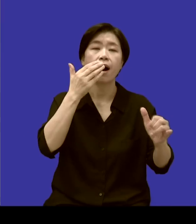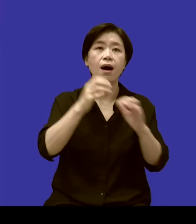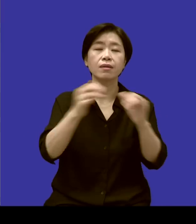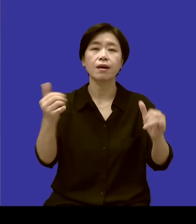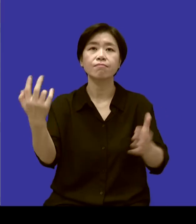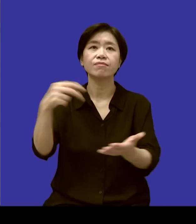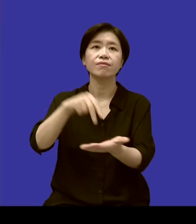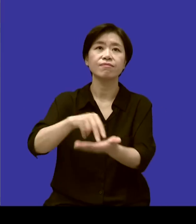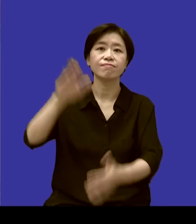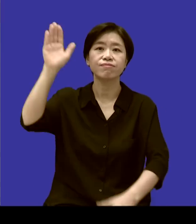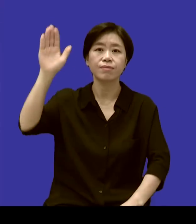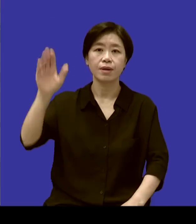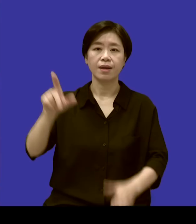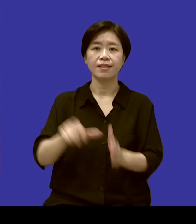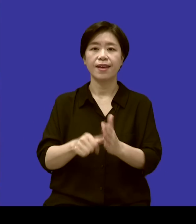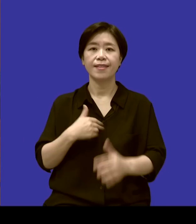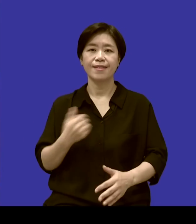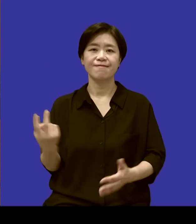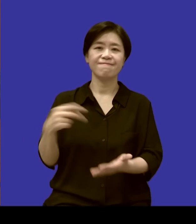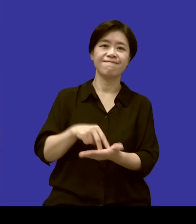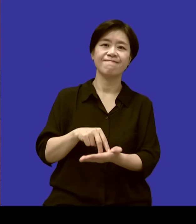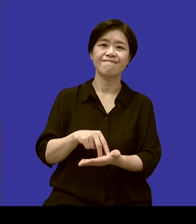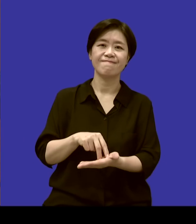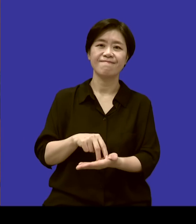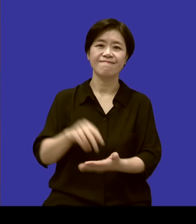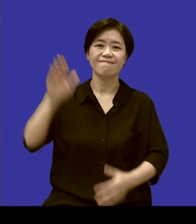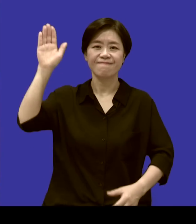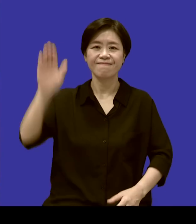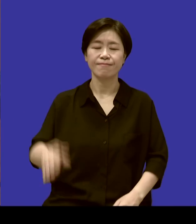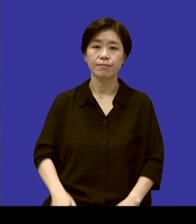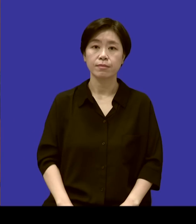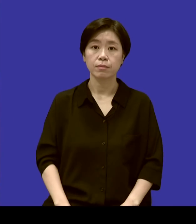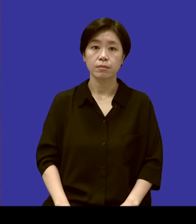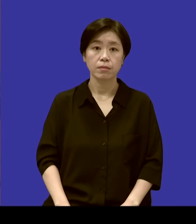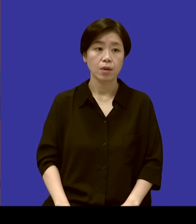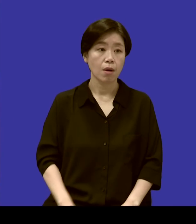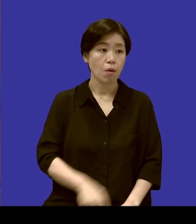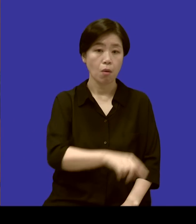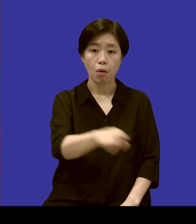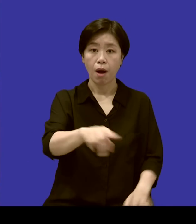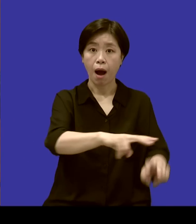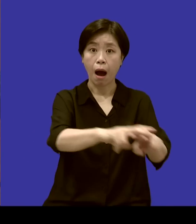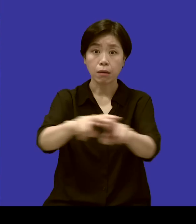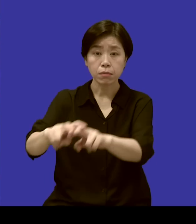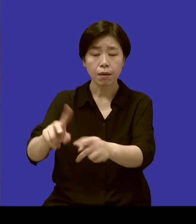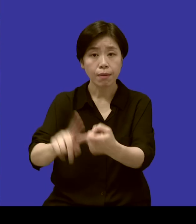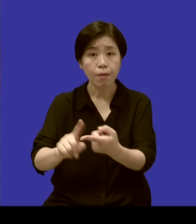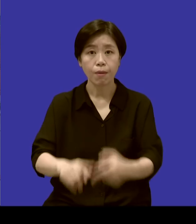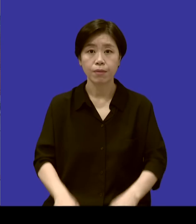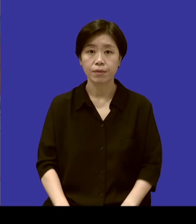예. 그래서 또 그냥 벌떡 일어났죠. 일어나서 딱 일어났는데 아무도 안 일어나는 거예요. 그래서 일어나세요.